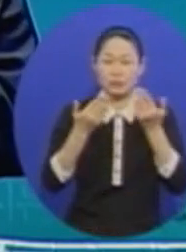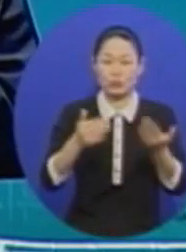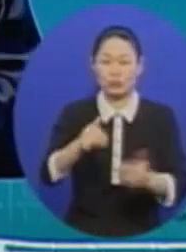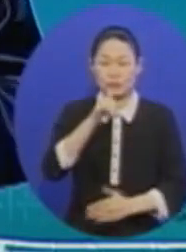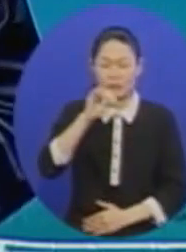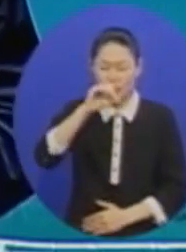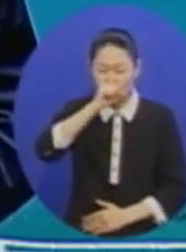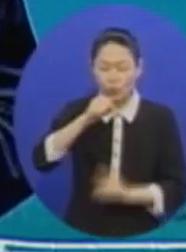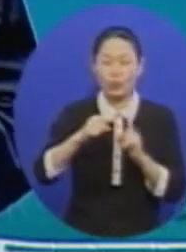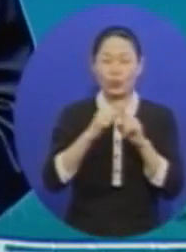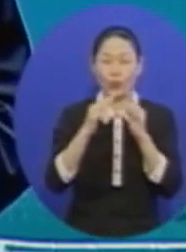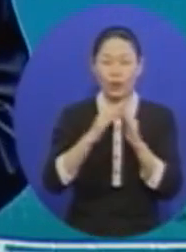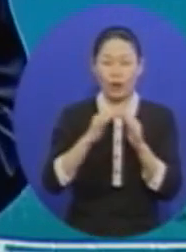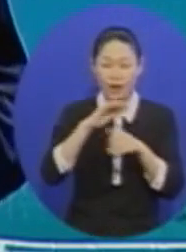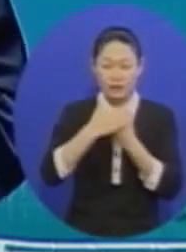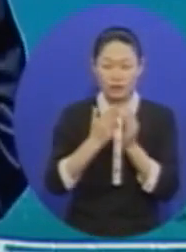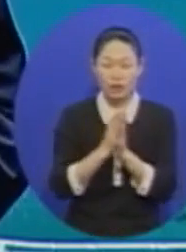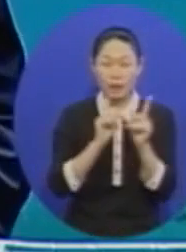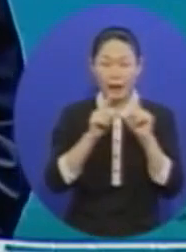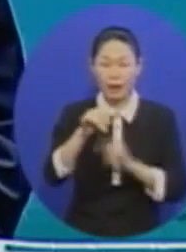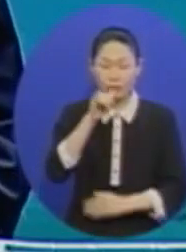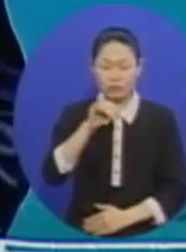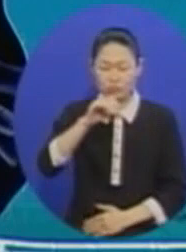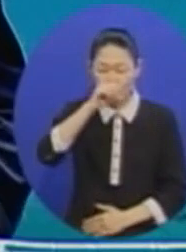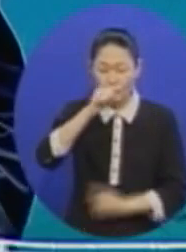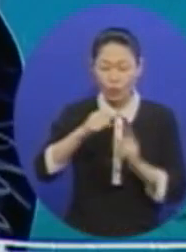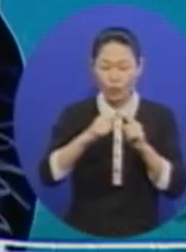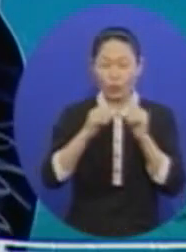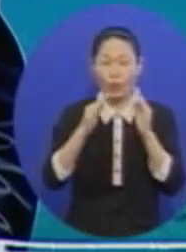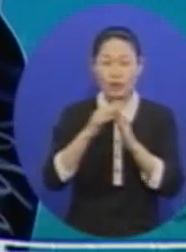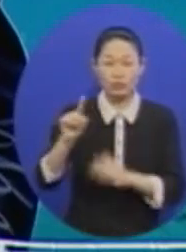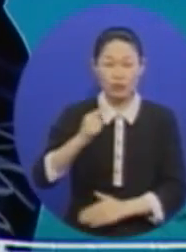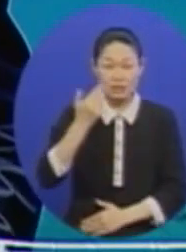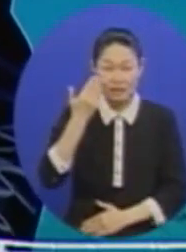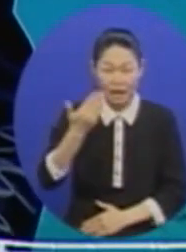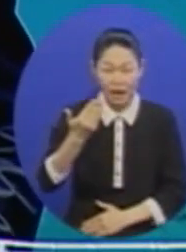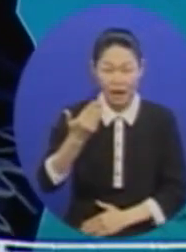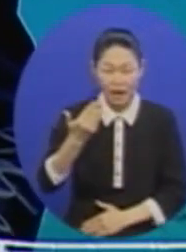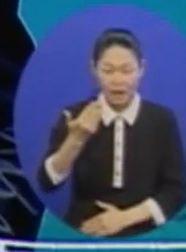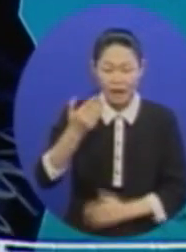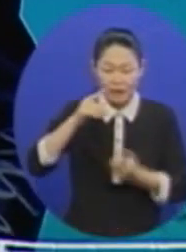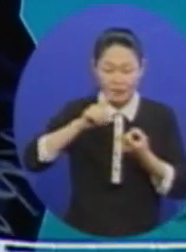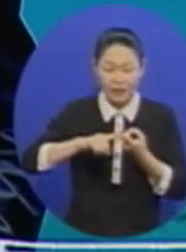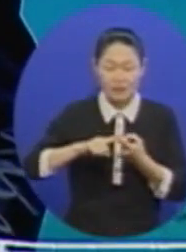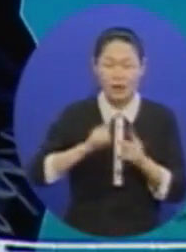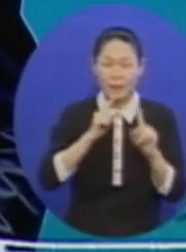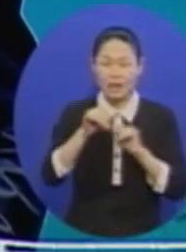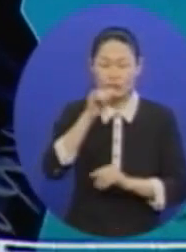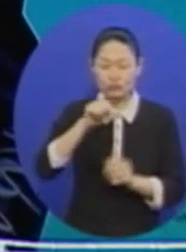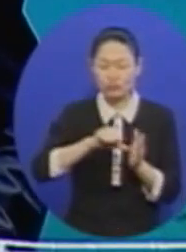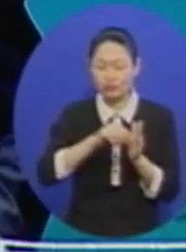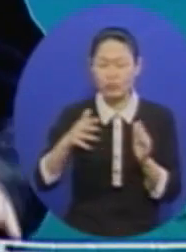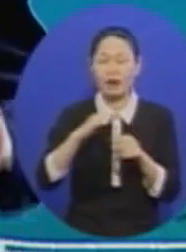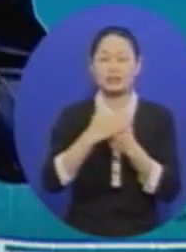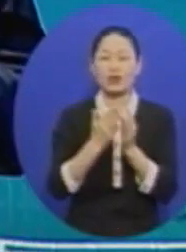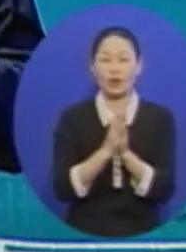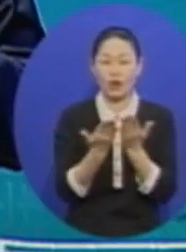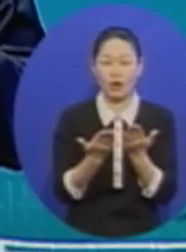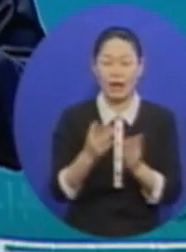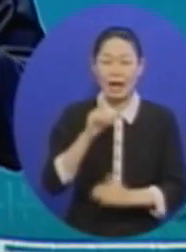좋은 교회 성경이 말하는 좋은 교회는 어떤 교회인가 하는 것을 말해주고 있는 유명한 성경입니다 한마디로